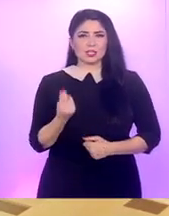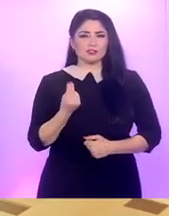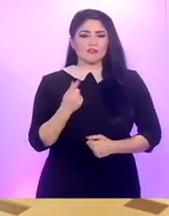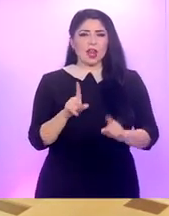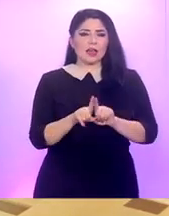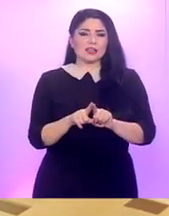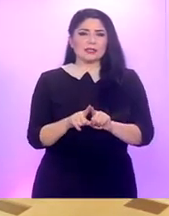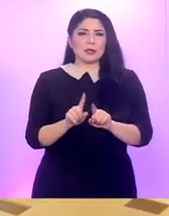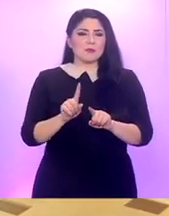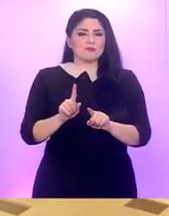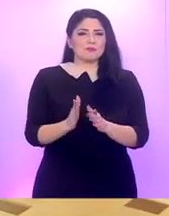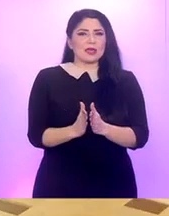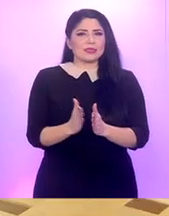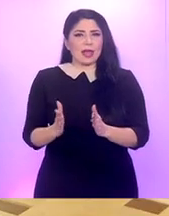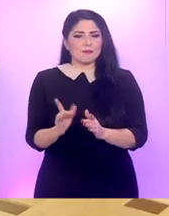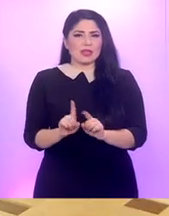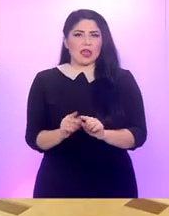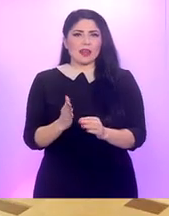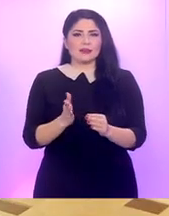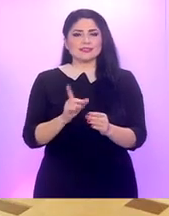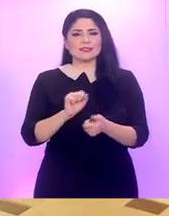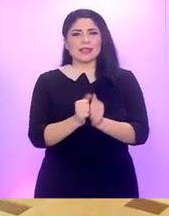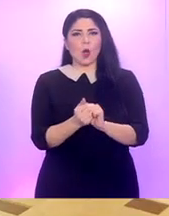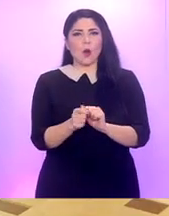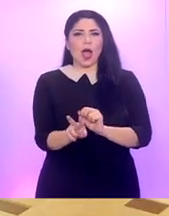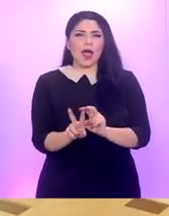pas în lateral al lui Dan Barna pentru a debloca această situație?